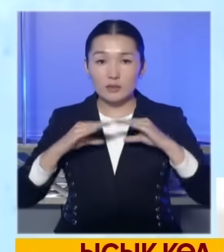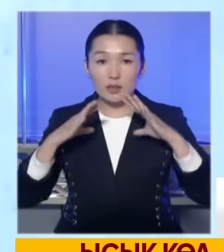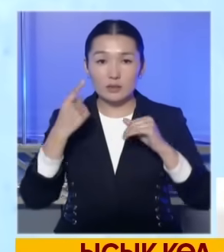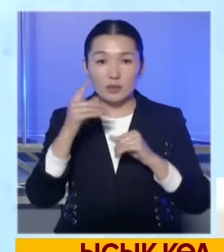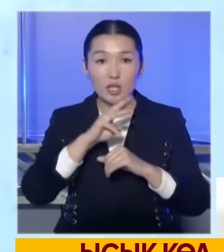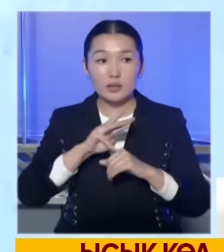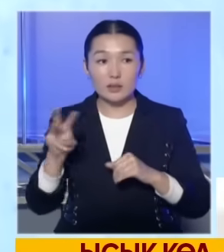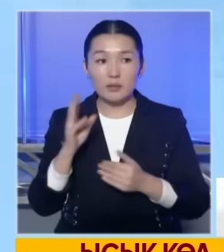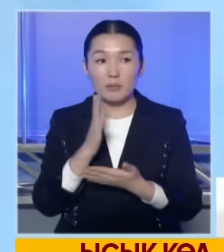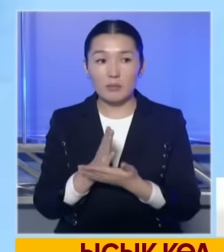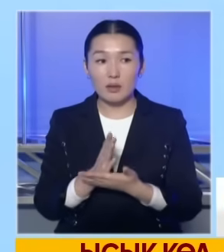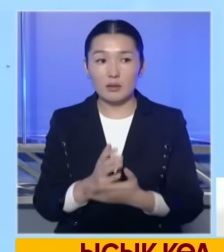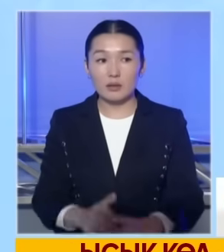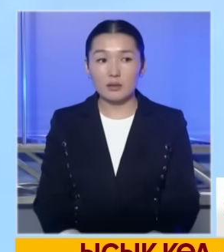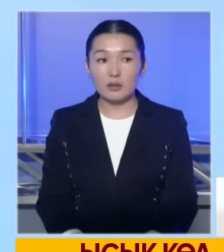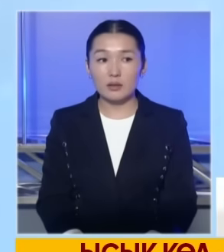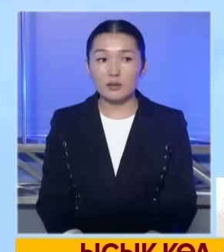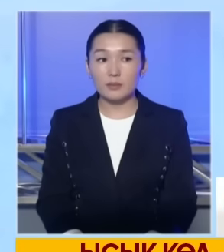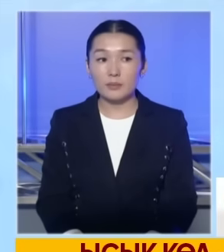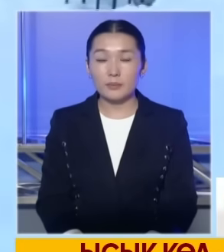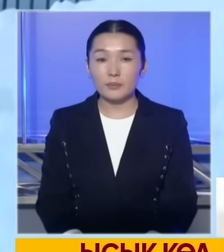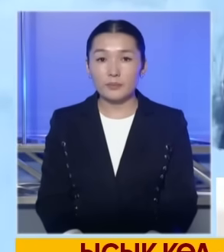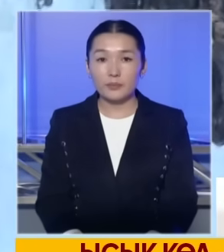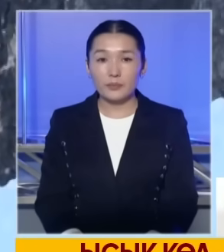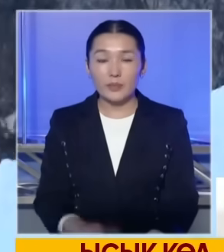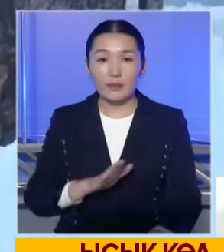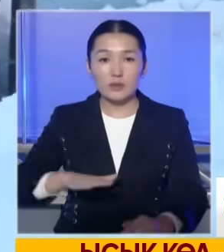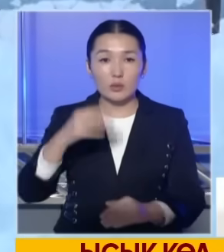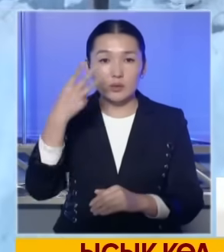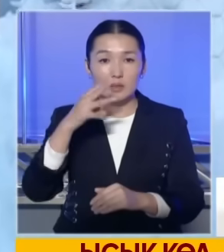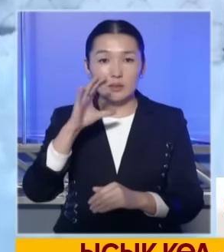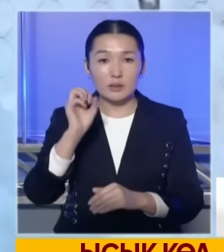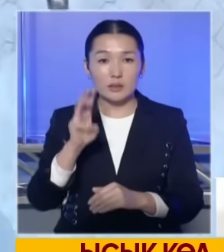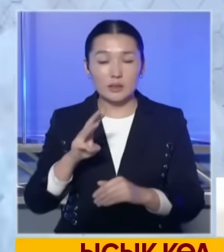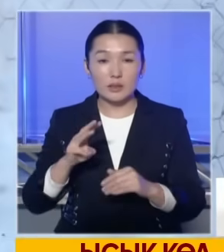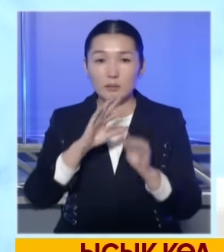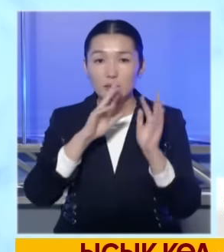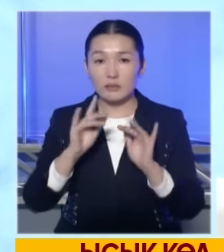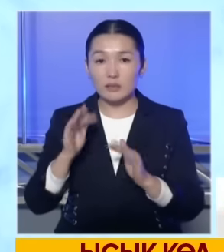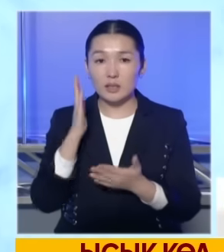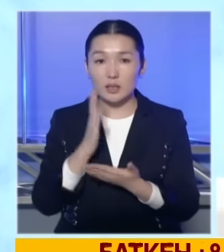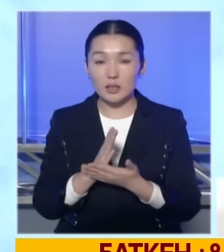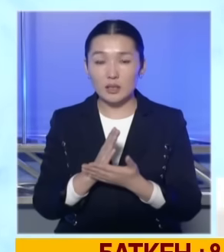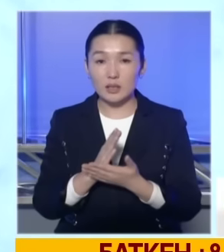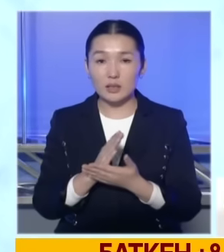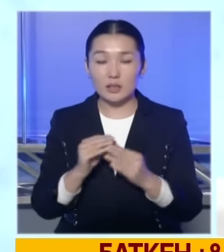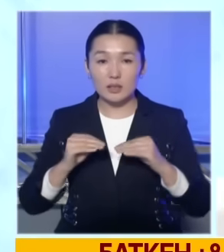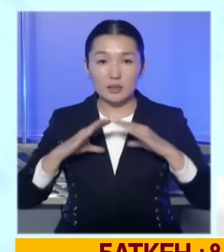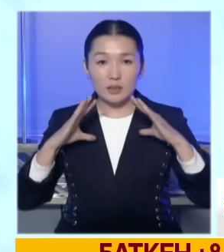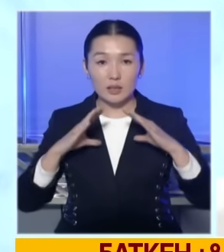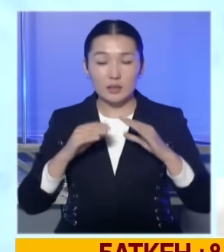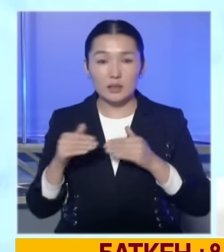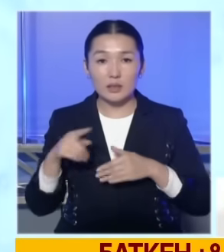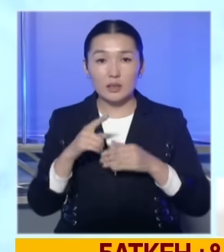метрден ашыгыраак. Алайкуда алкы Кызылжарда где-то бир 30 сантиметрдей бар. Ал жакта каттам бар, ошондо эмеге